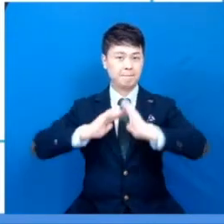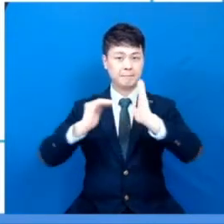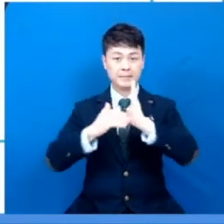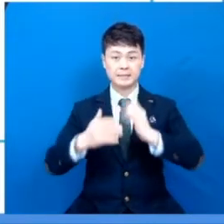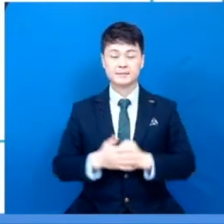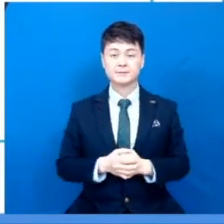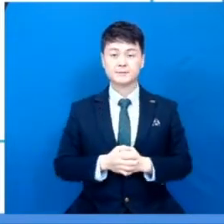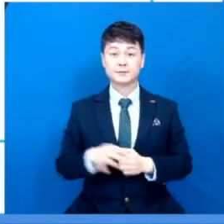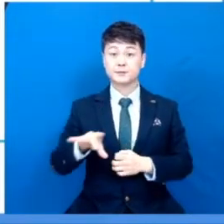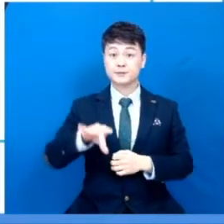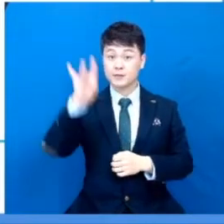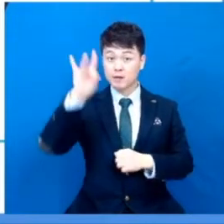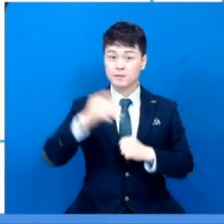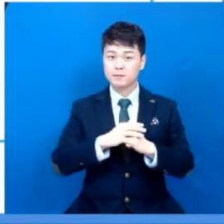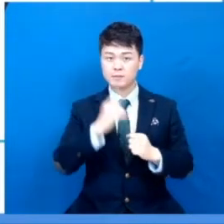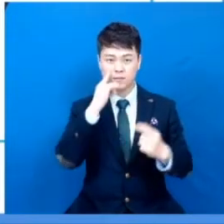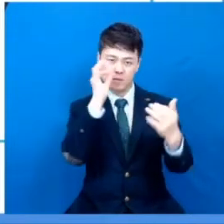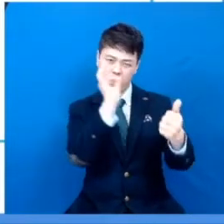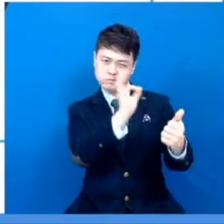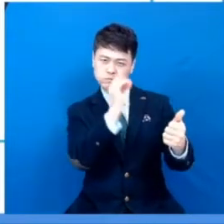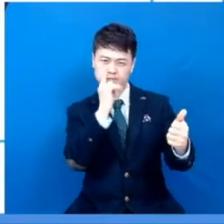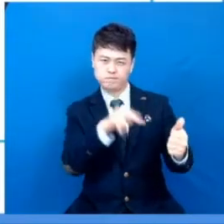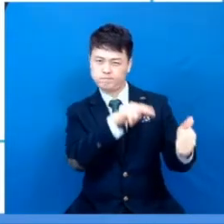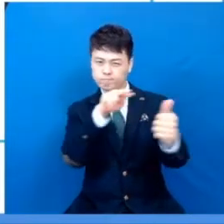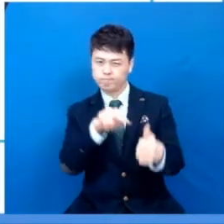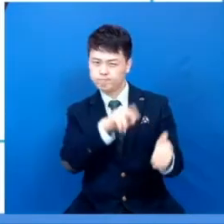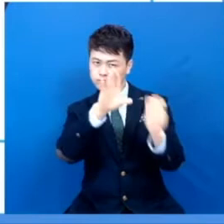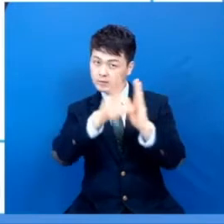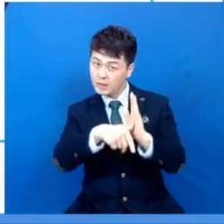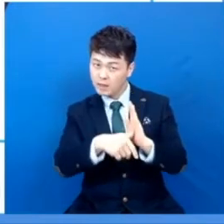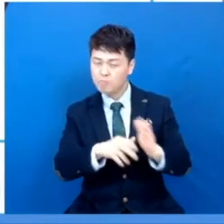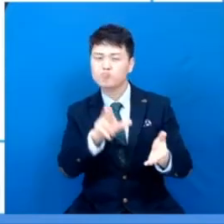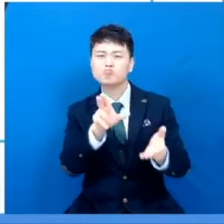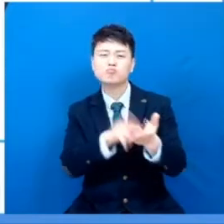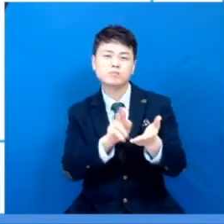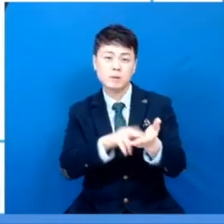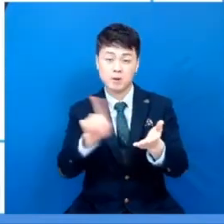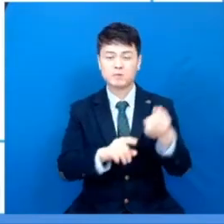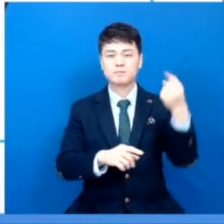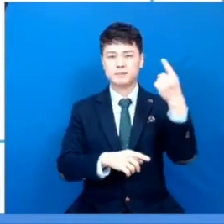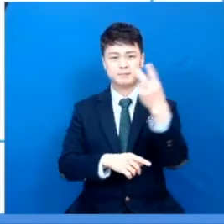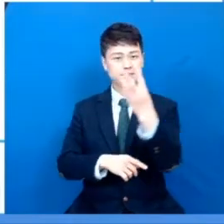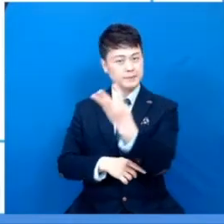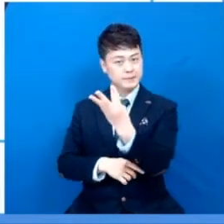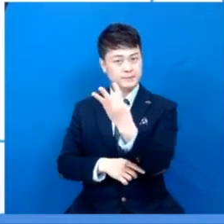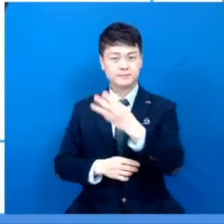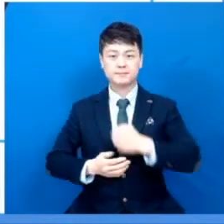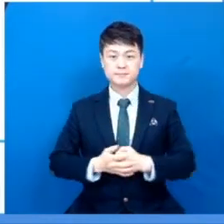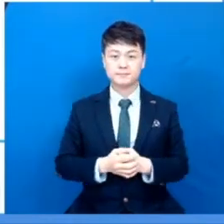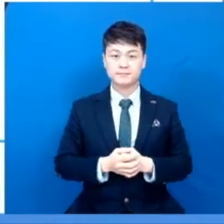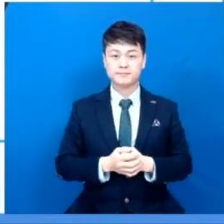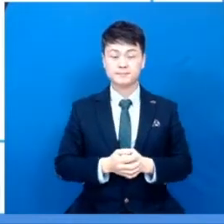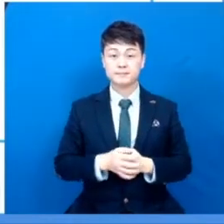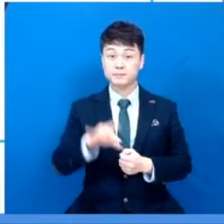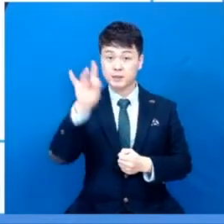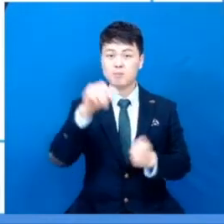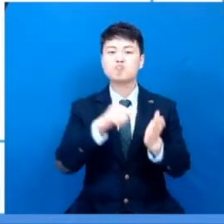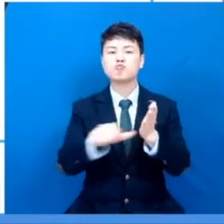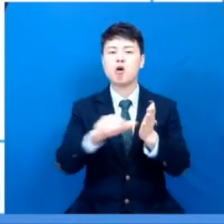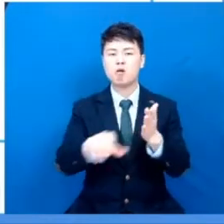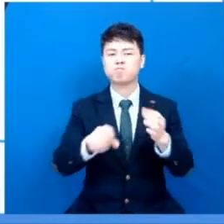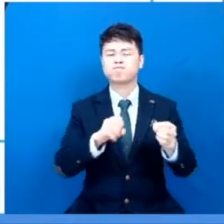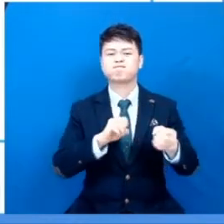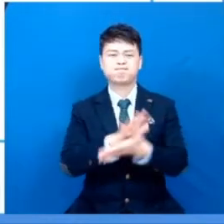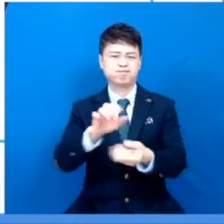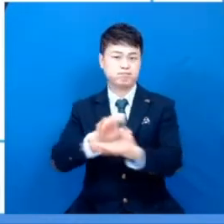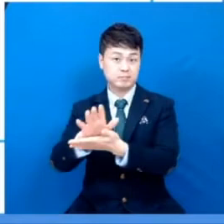초기에 관찰된 이용인 의도 전작 행동은 3가지로 분류 되었습니다 먼저 기물 파손으로 는